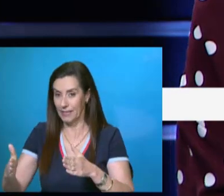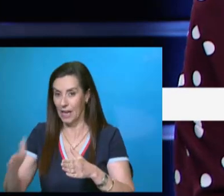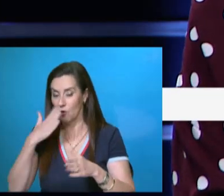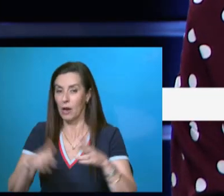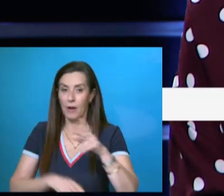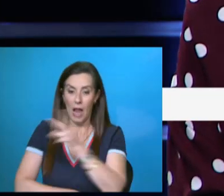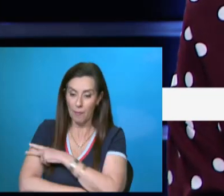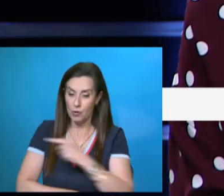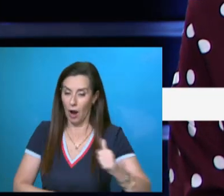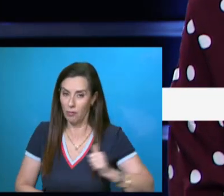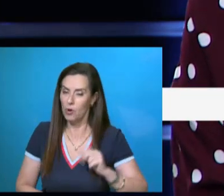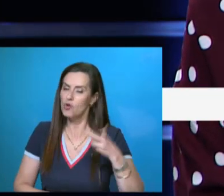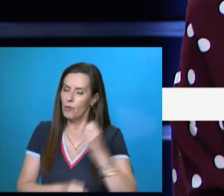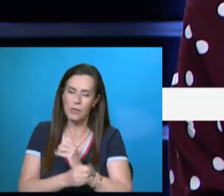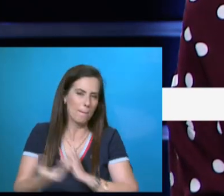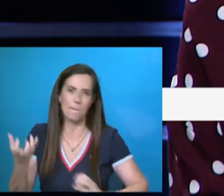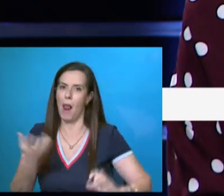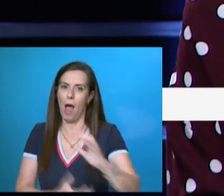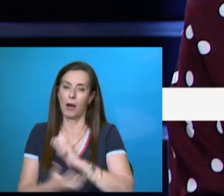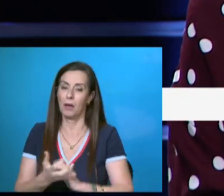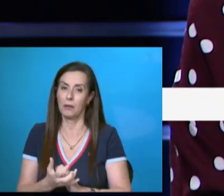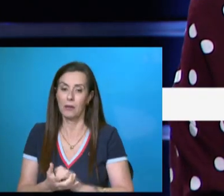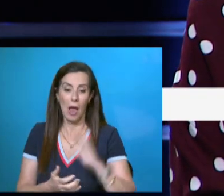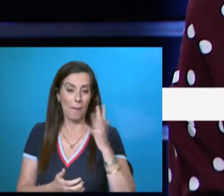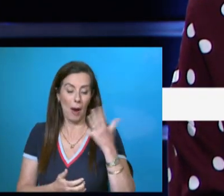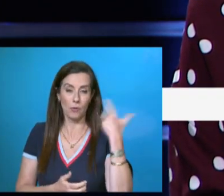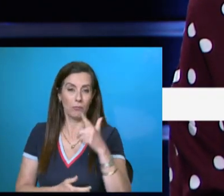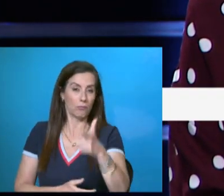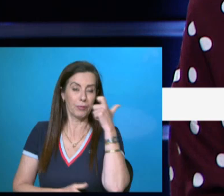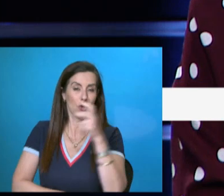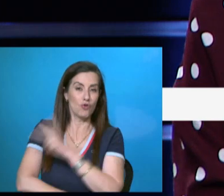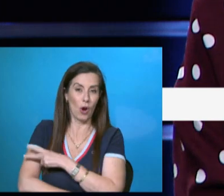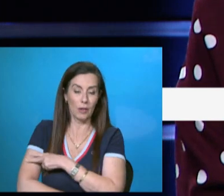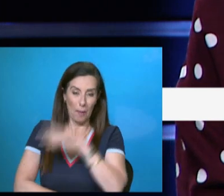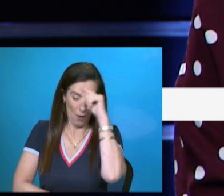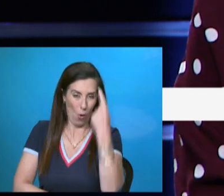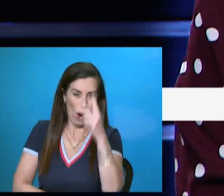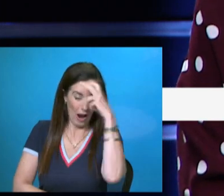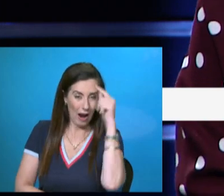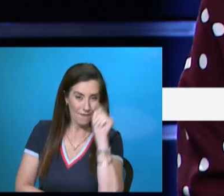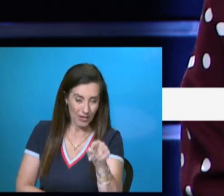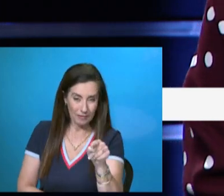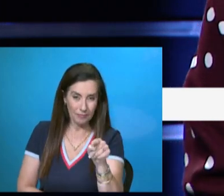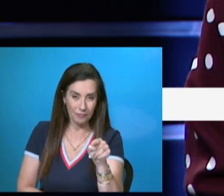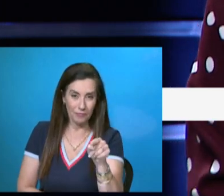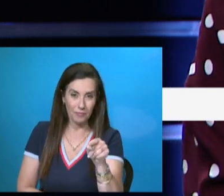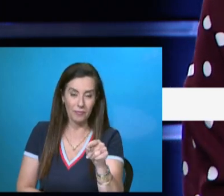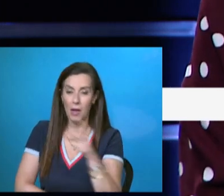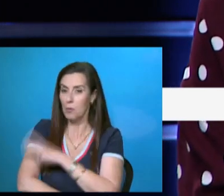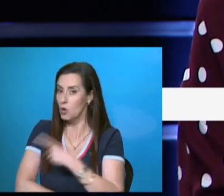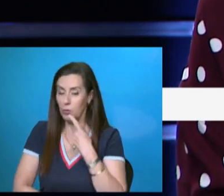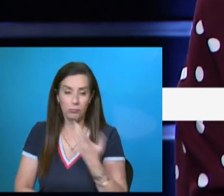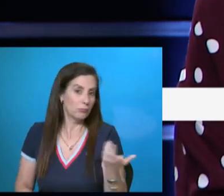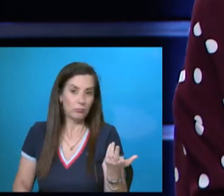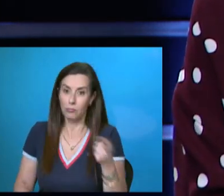להציט מחדש את השטח. ביום חמישי ירו למוות שוטרים במוחמד עובד ביסאוויה. במשטרה טוענים שהוא ירה